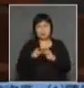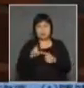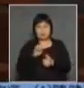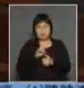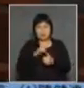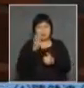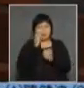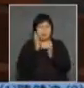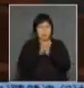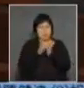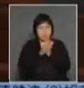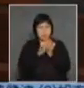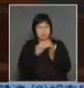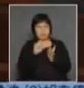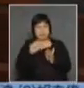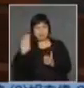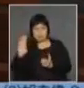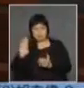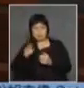功能，